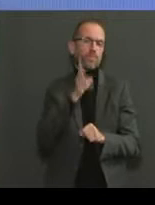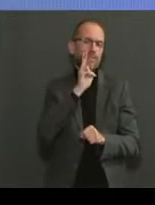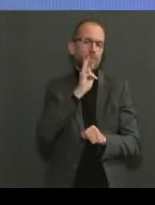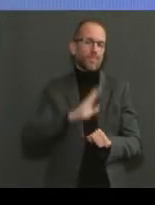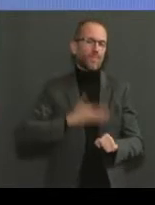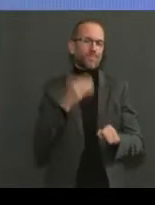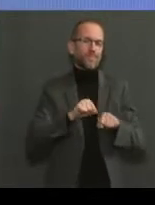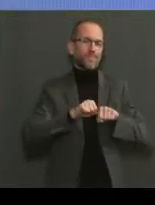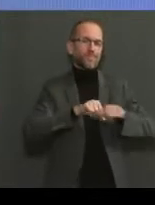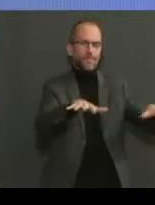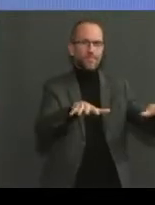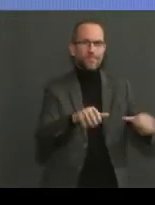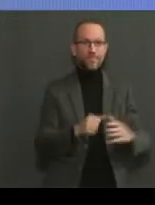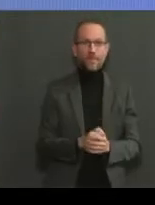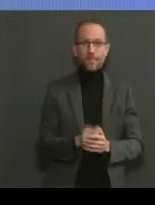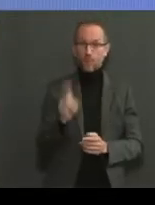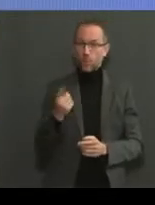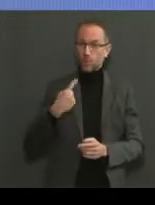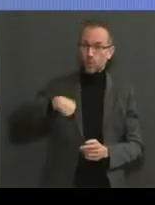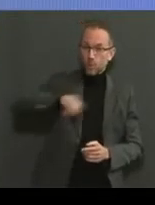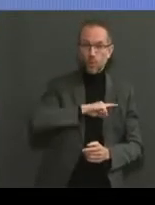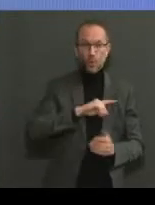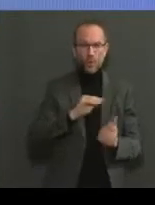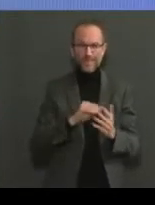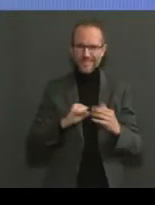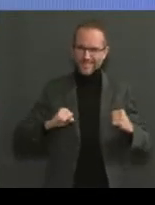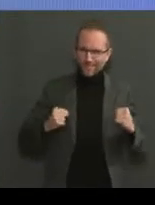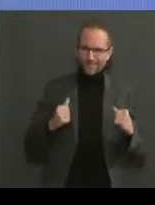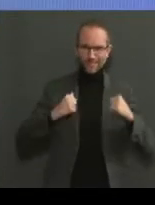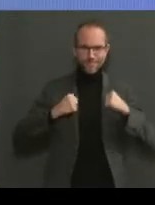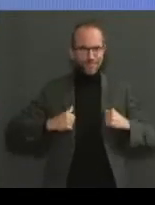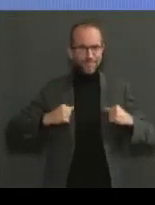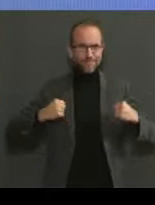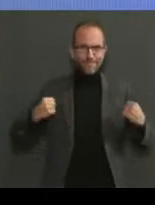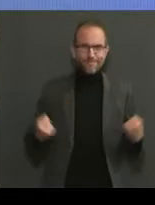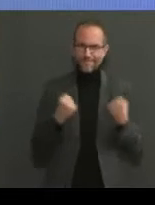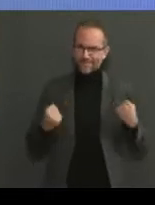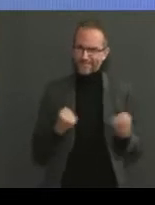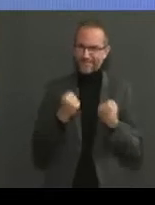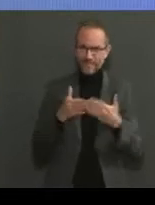devoir faire de sérieux efforts pour traverser cette période.